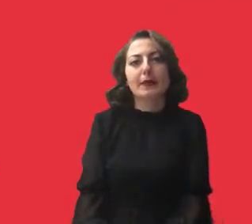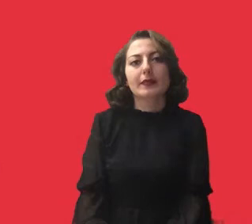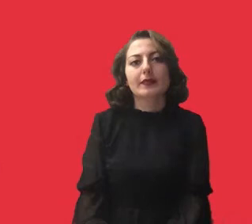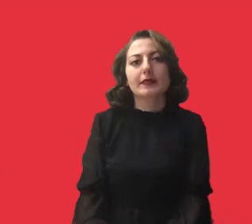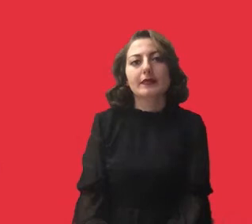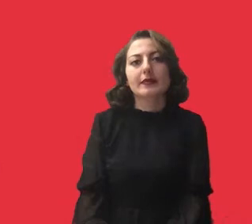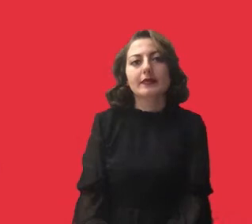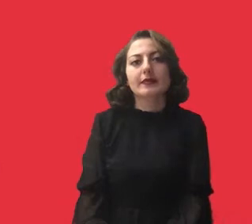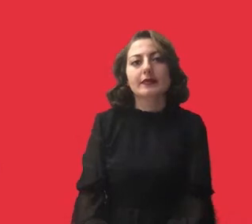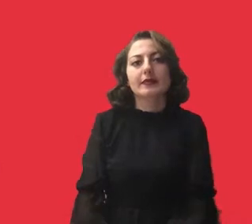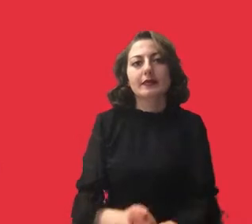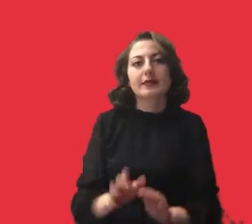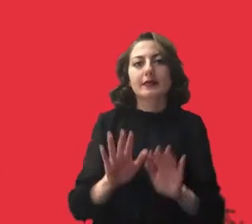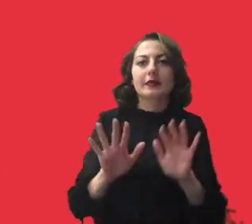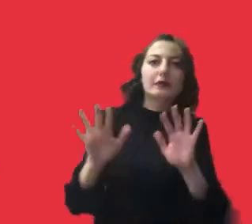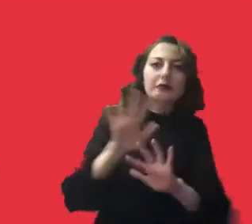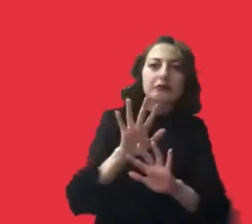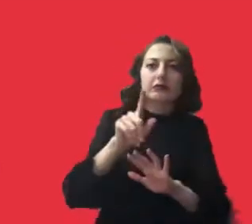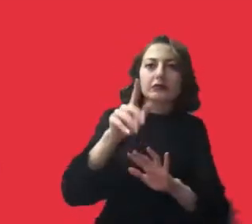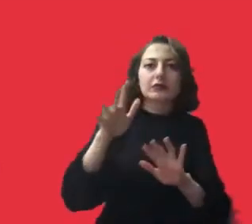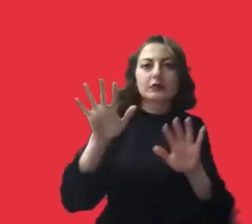Sanırım Doğu'nun görüntüsü dondu.